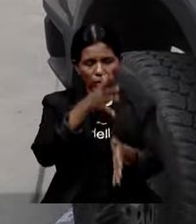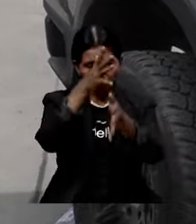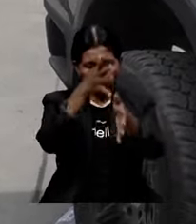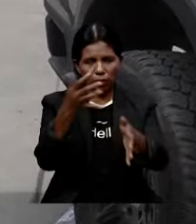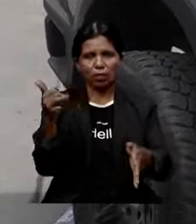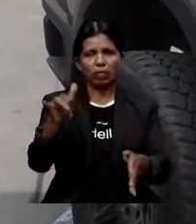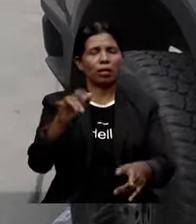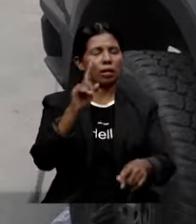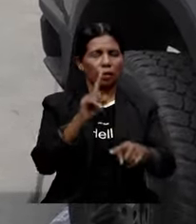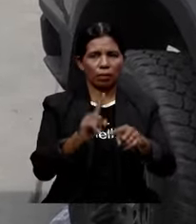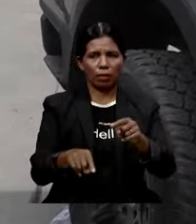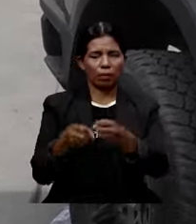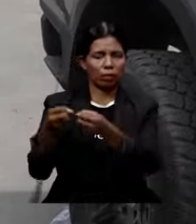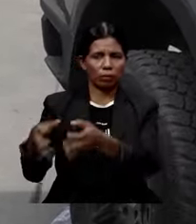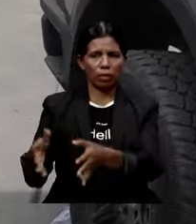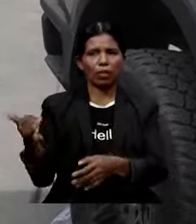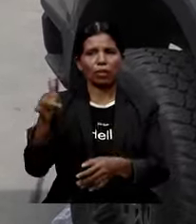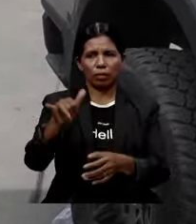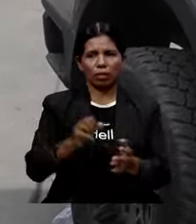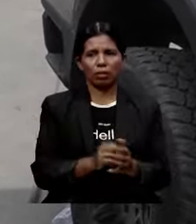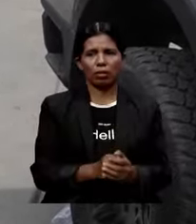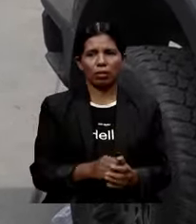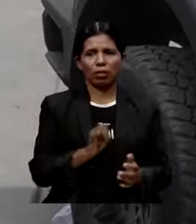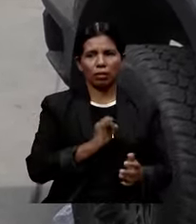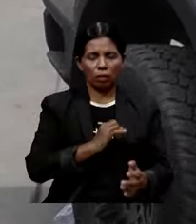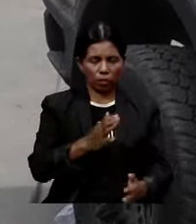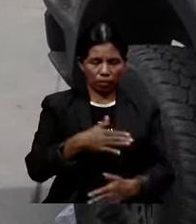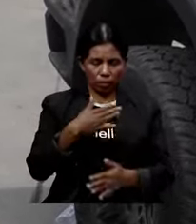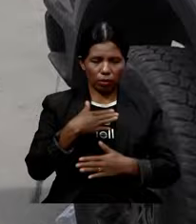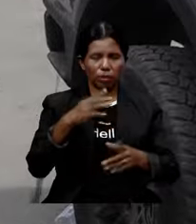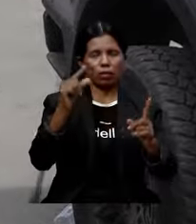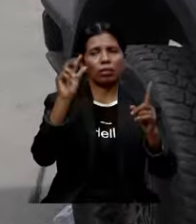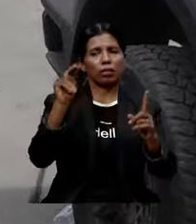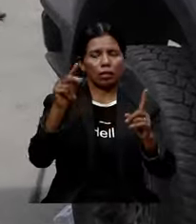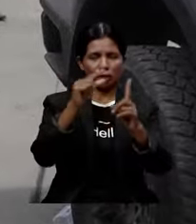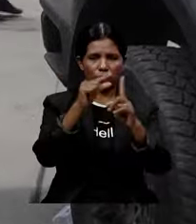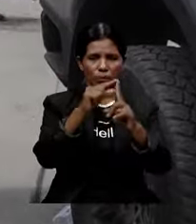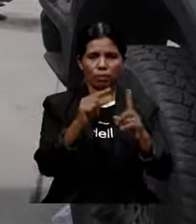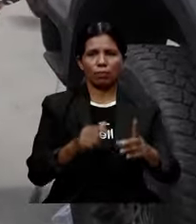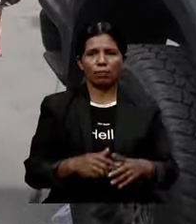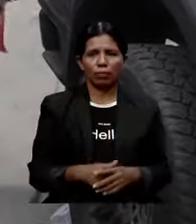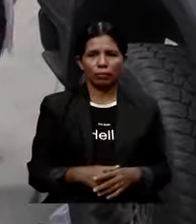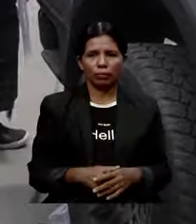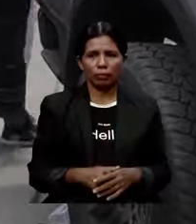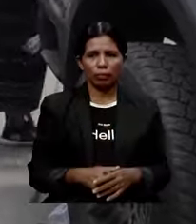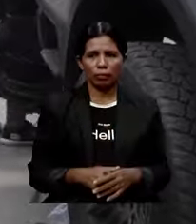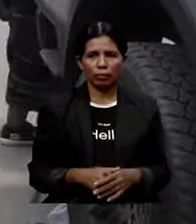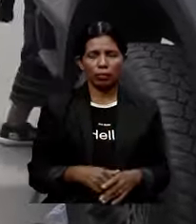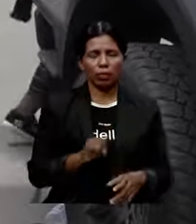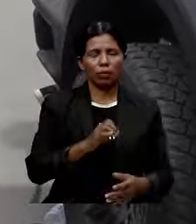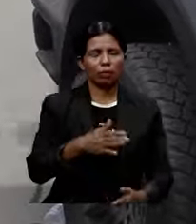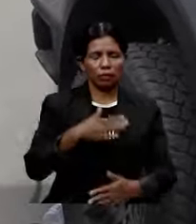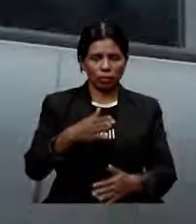le musik hela sira nebe hau da contente tebes ni nele fanda ne mahau hau contente ho matamen